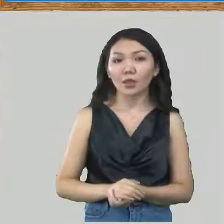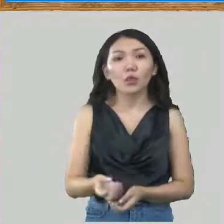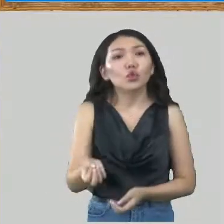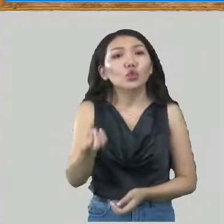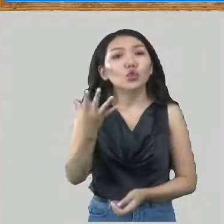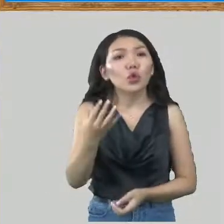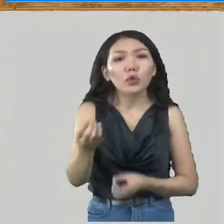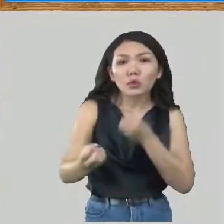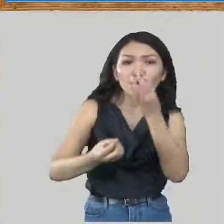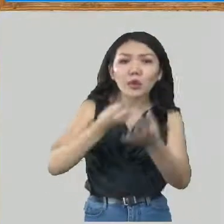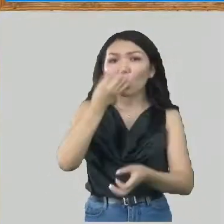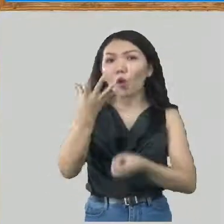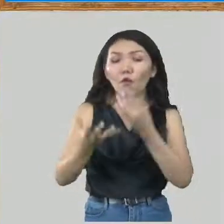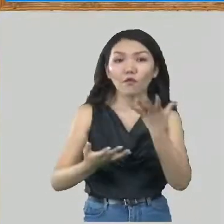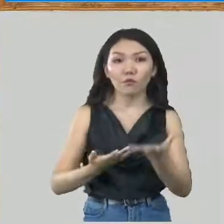Сколько цветов?